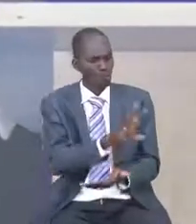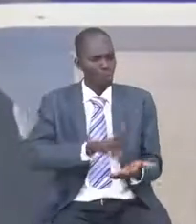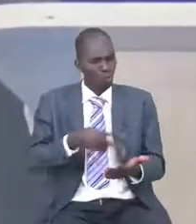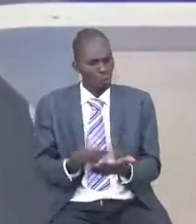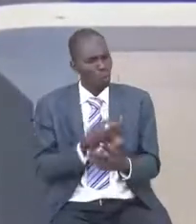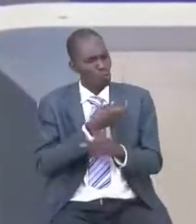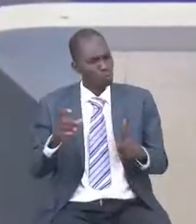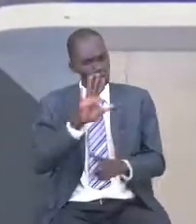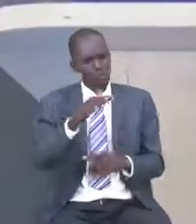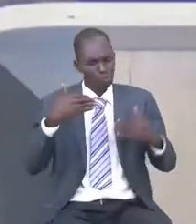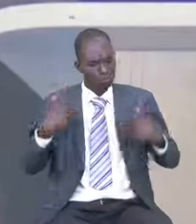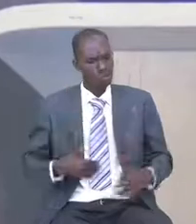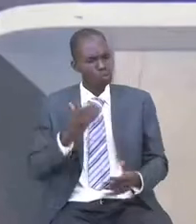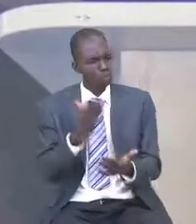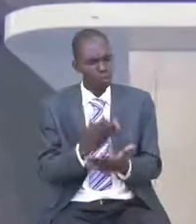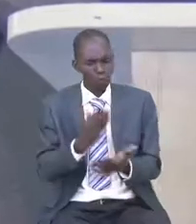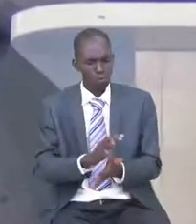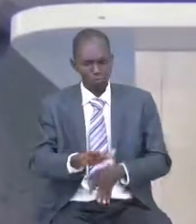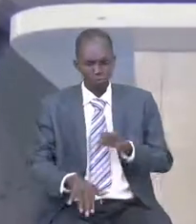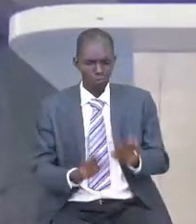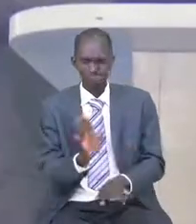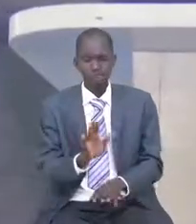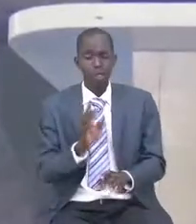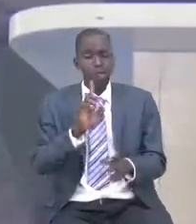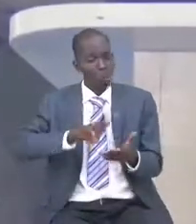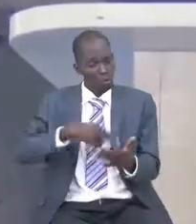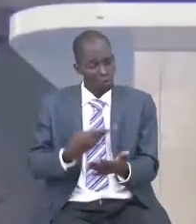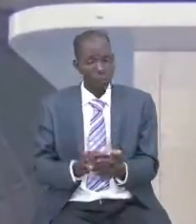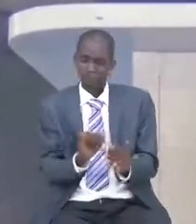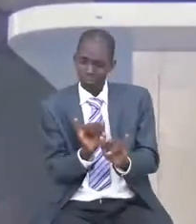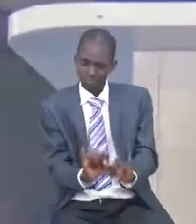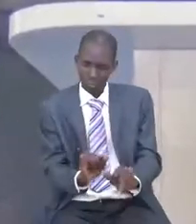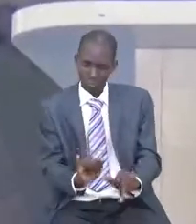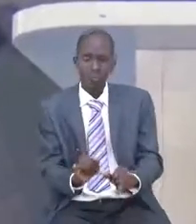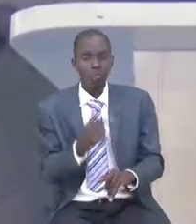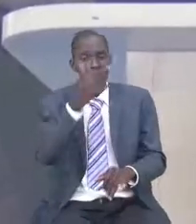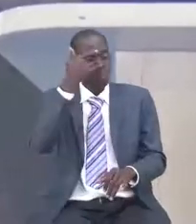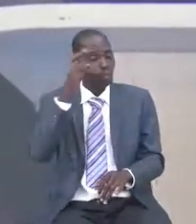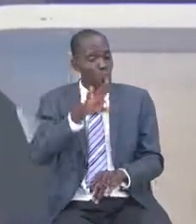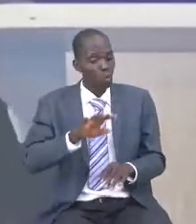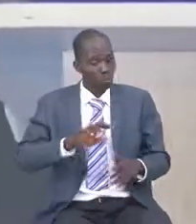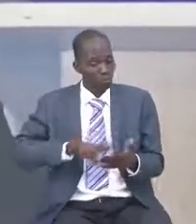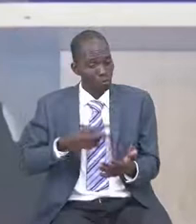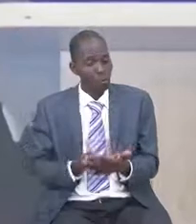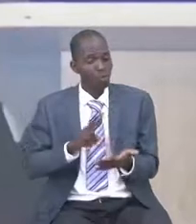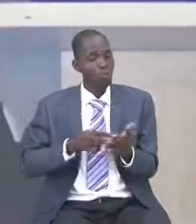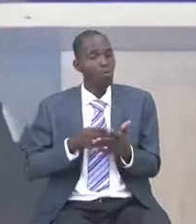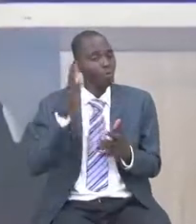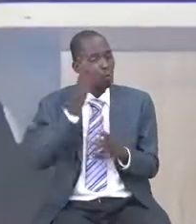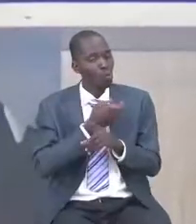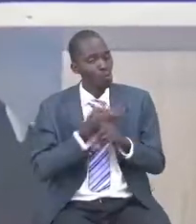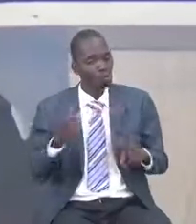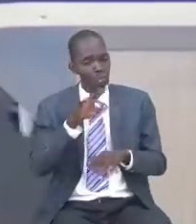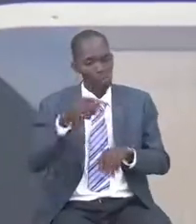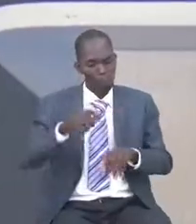Si tu essaies de marcher, tu tombes. Et à cause de cela, tu peux avoir des blessures, c'est